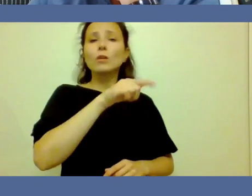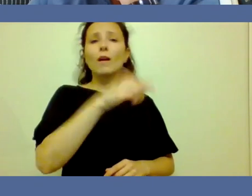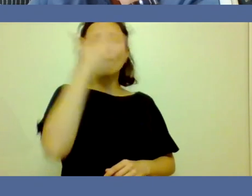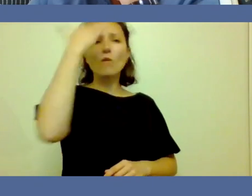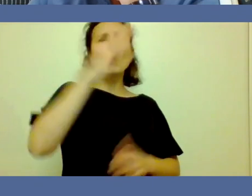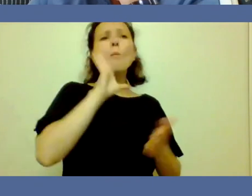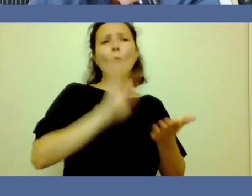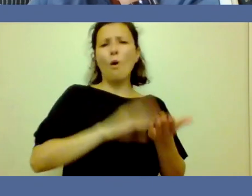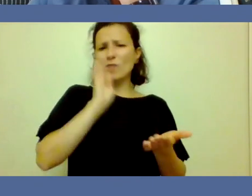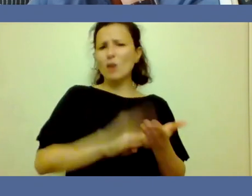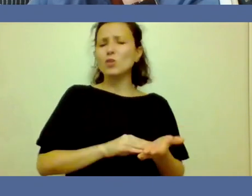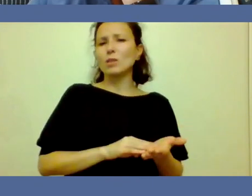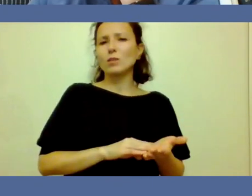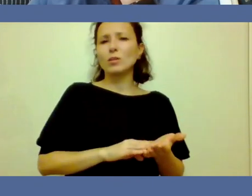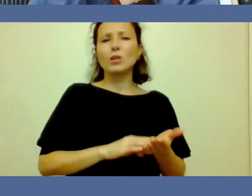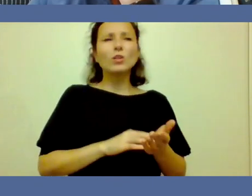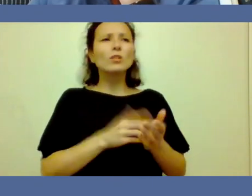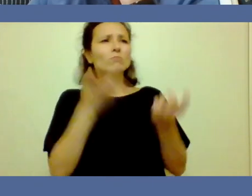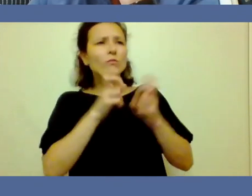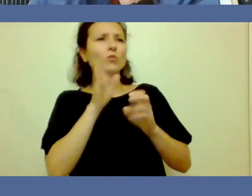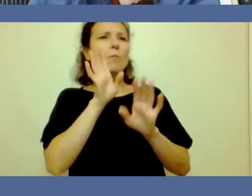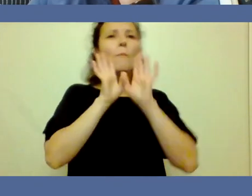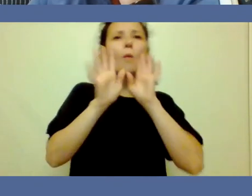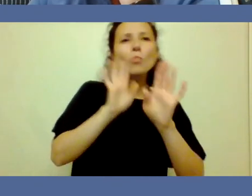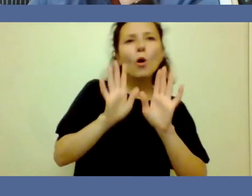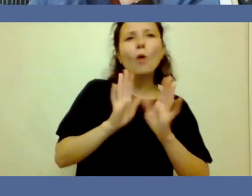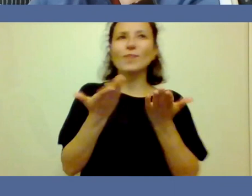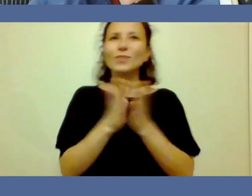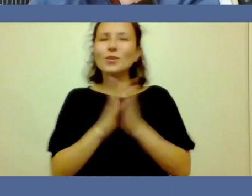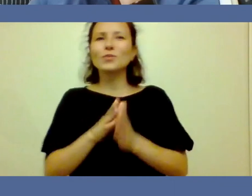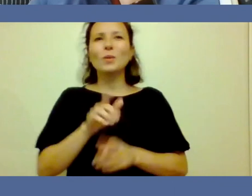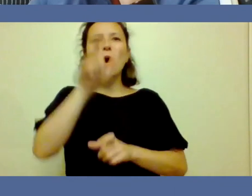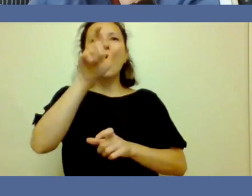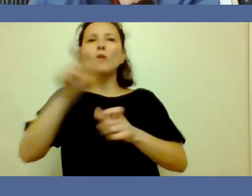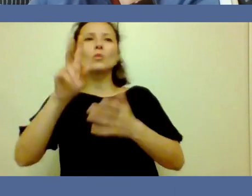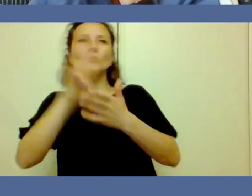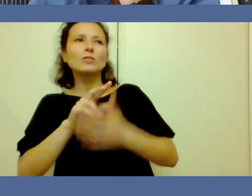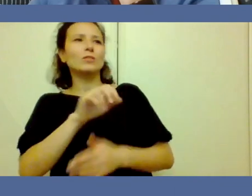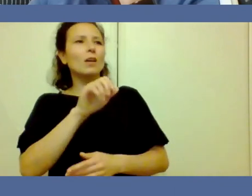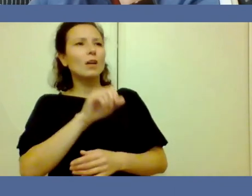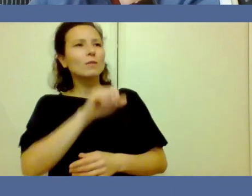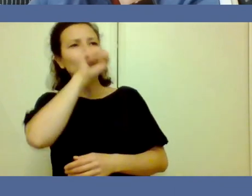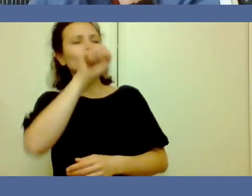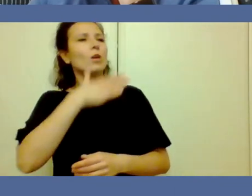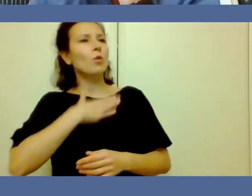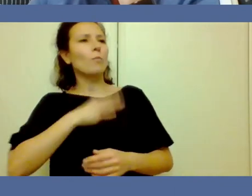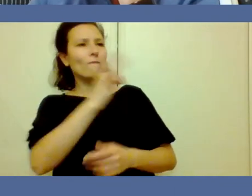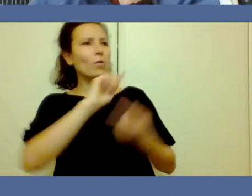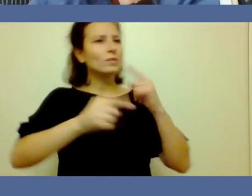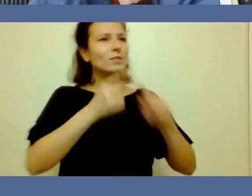powtarzalności, czyli żeby tworzyć podobne książki, ponieważ czytelnicy lubią ich styl i lubią ich formę i lubią